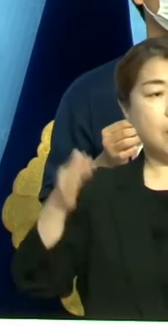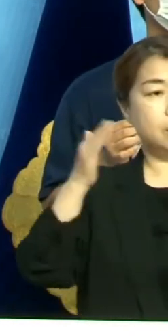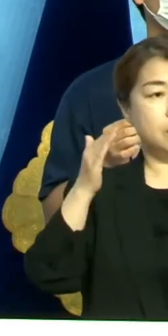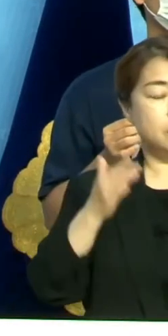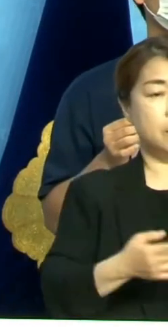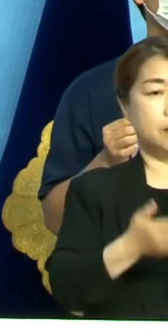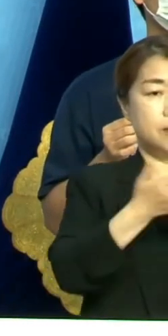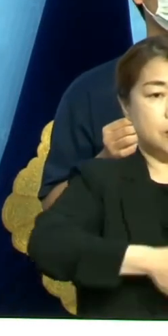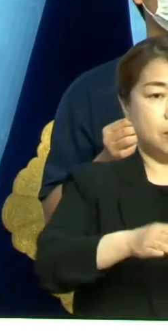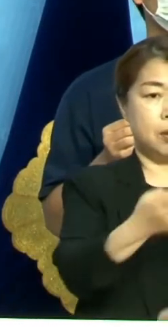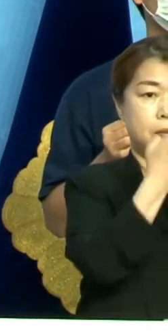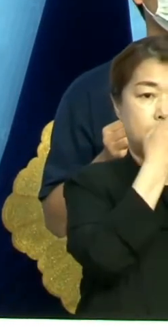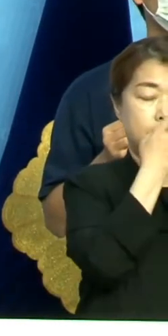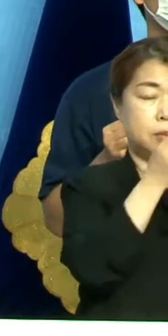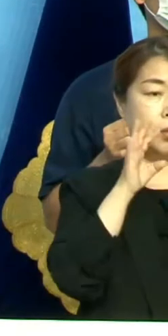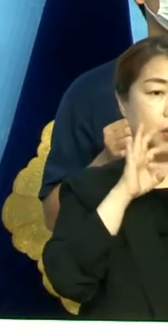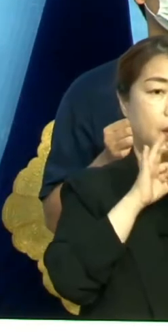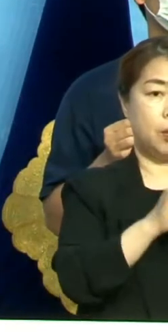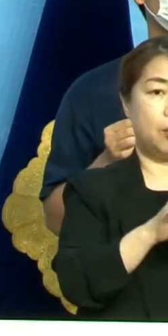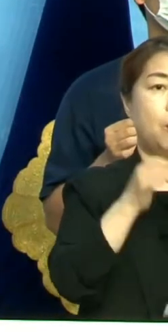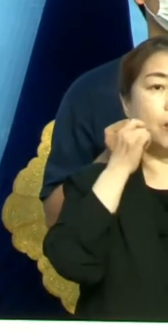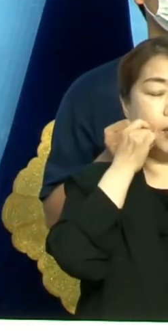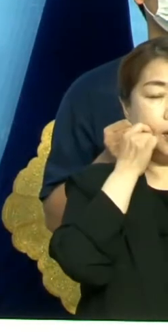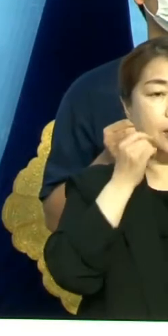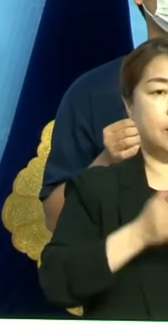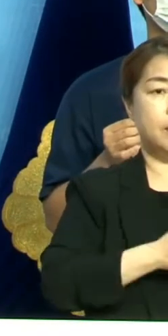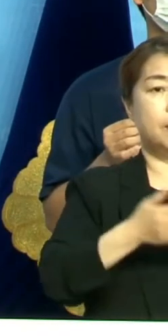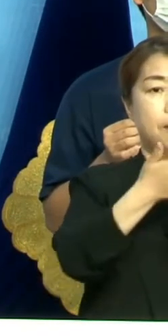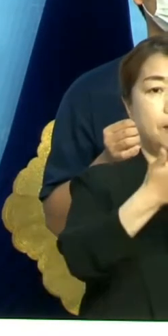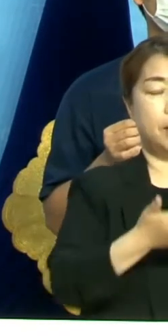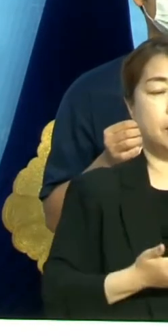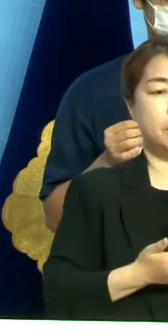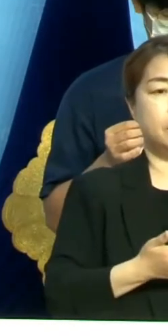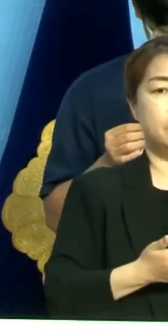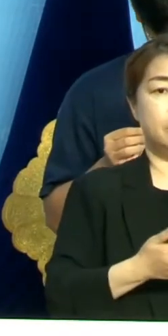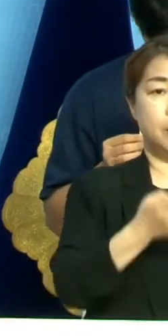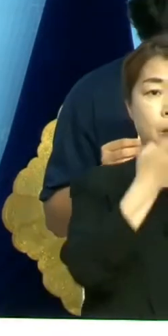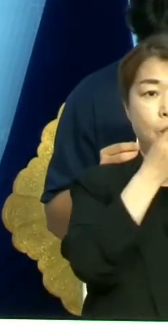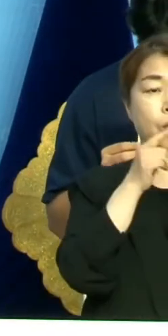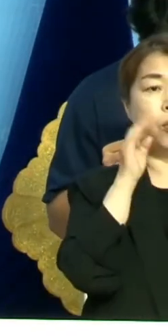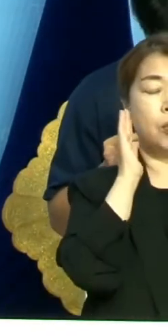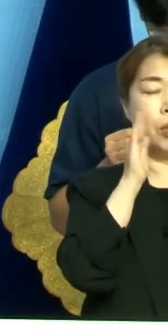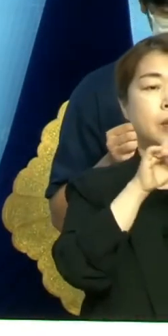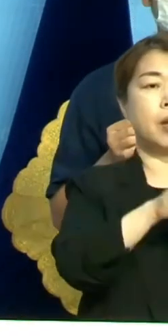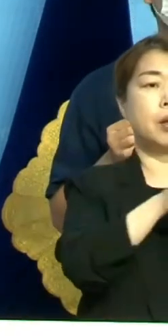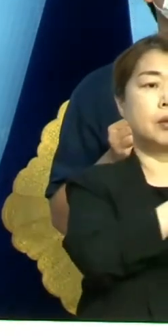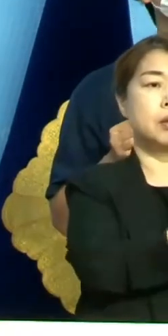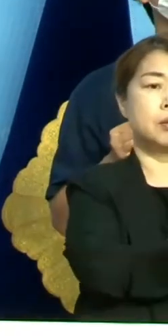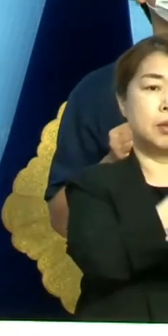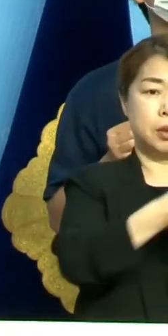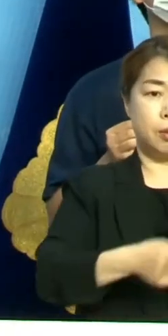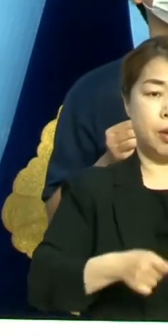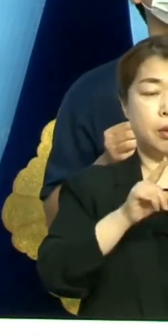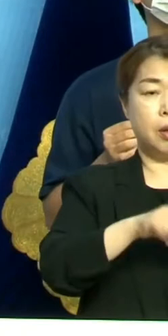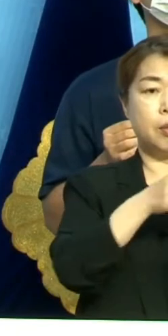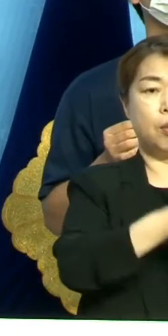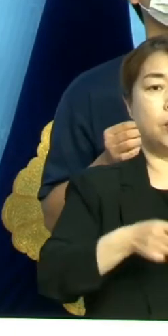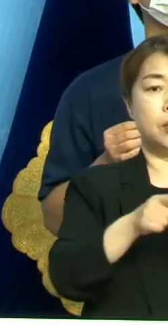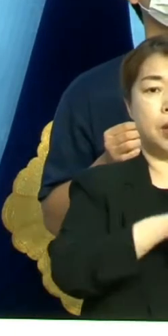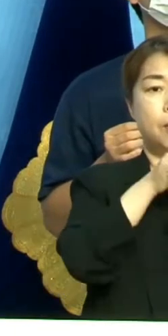수업이 이루어지지 못함 에 의해서 받은 수억원의 치매 렙 우상 받기 위해서 아